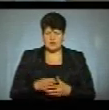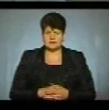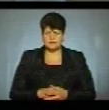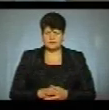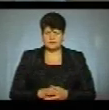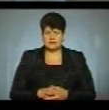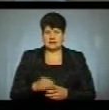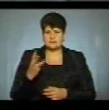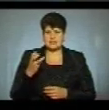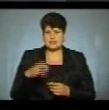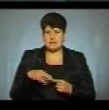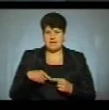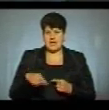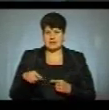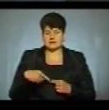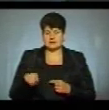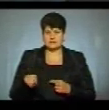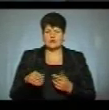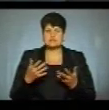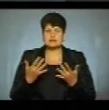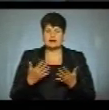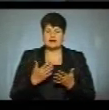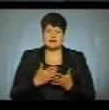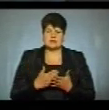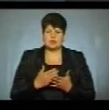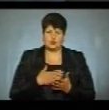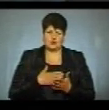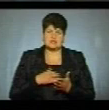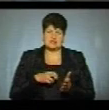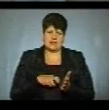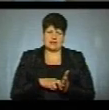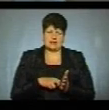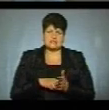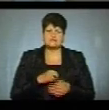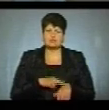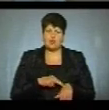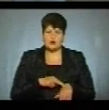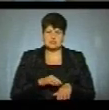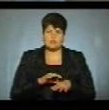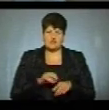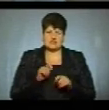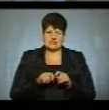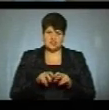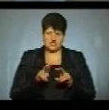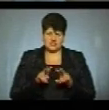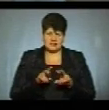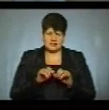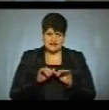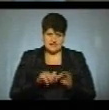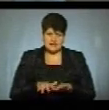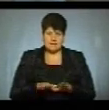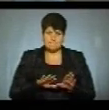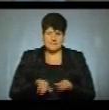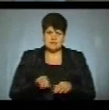Там 300 метрів, оскільки є у нас лист від поліції, проводяться слідчі дії. От